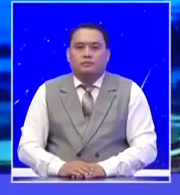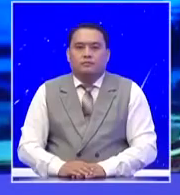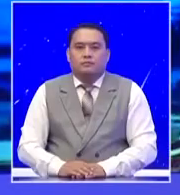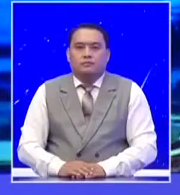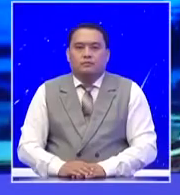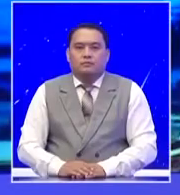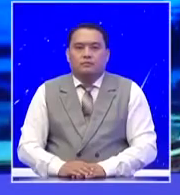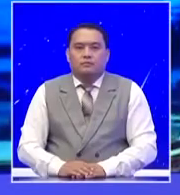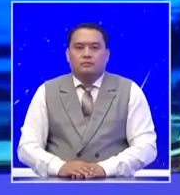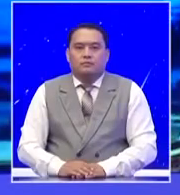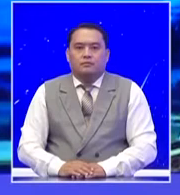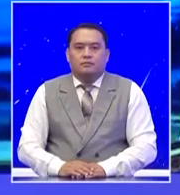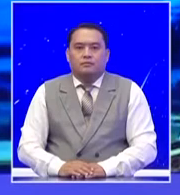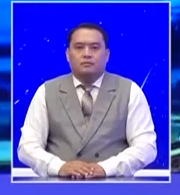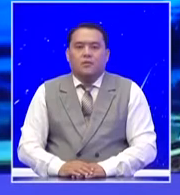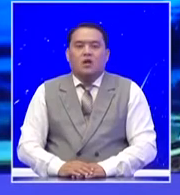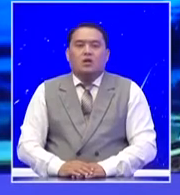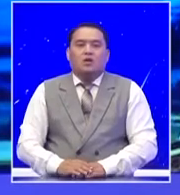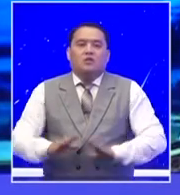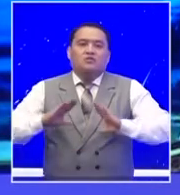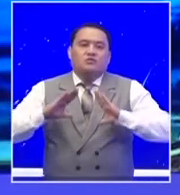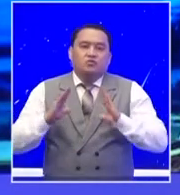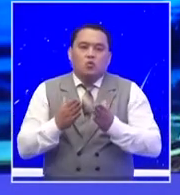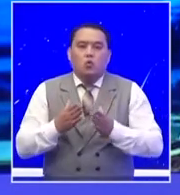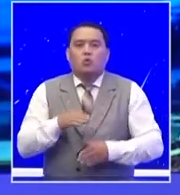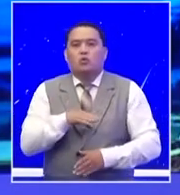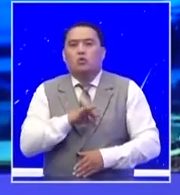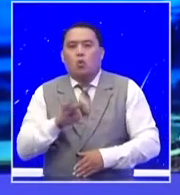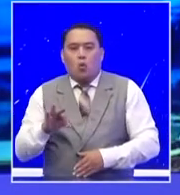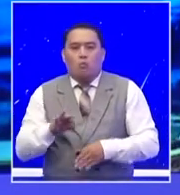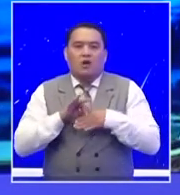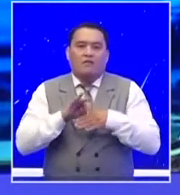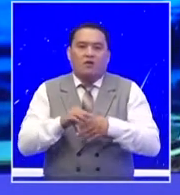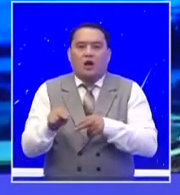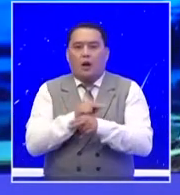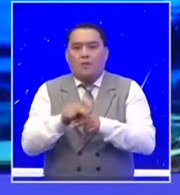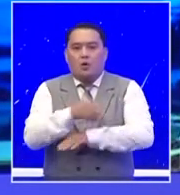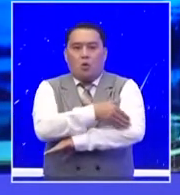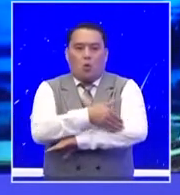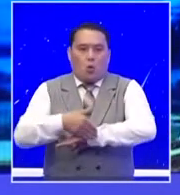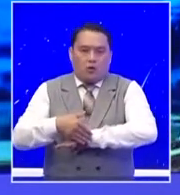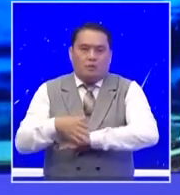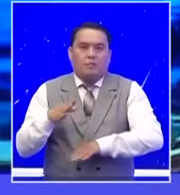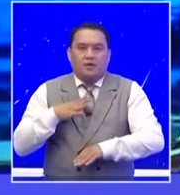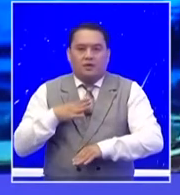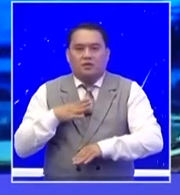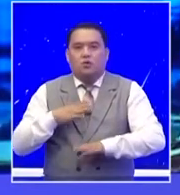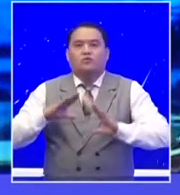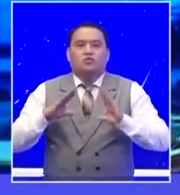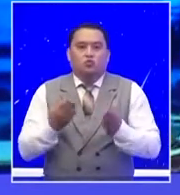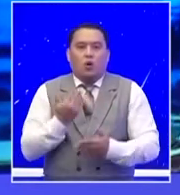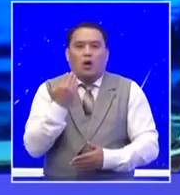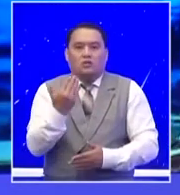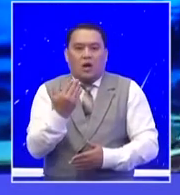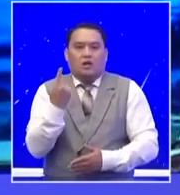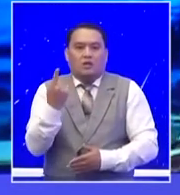Без вины виноватые. По стечению обстоятельств подрядные организации, проводящие текущий ремонт на улице Кунаева, стали заложниками ситуации.